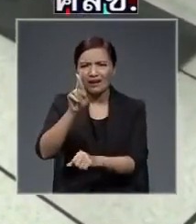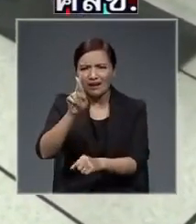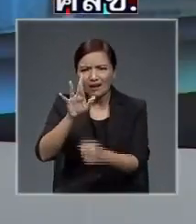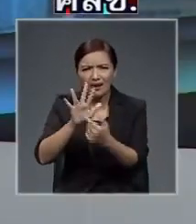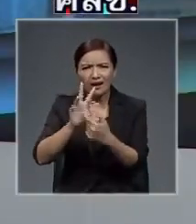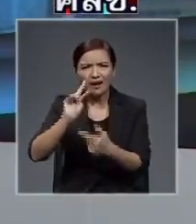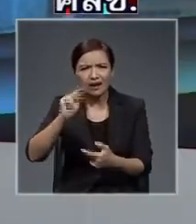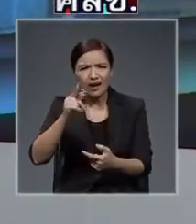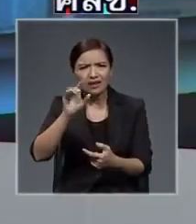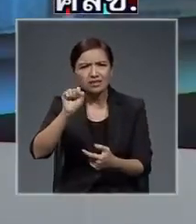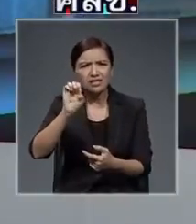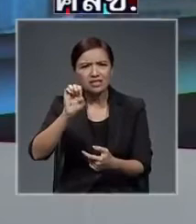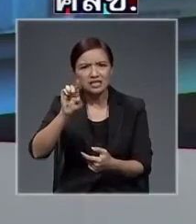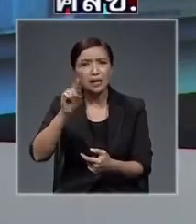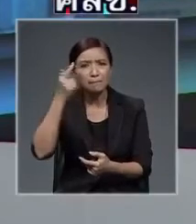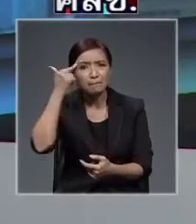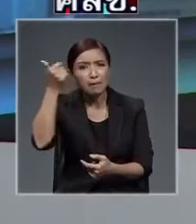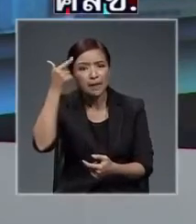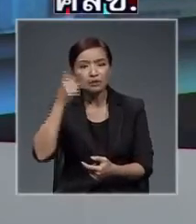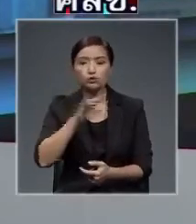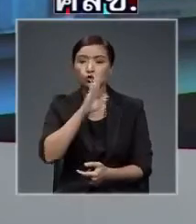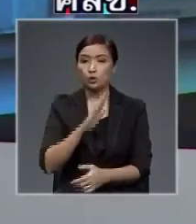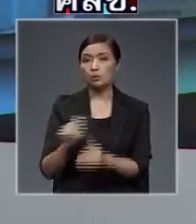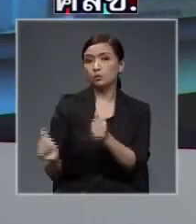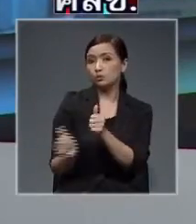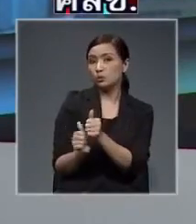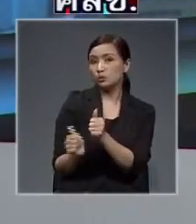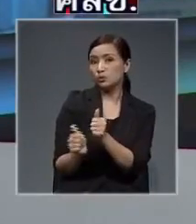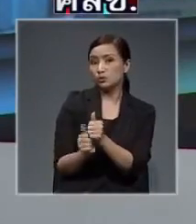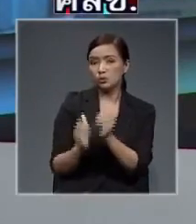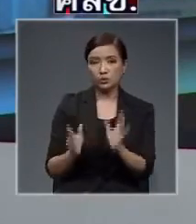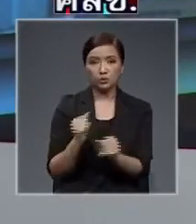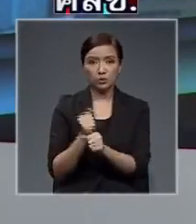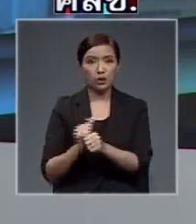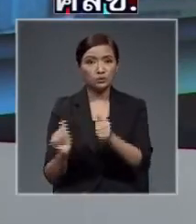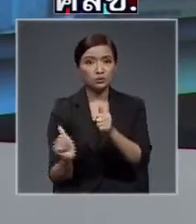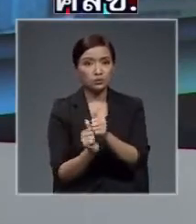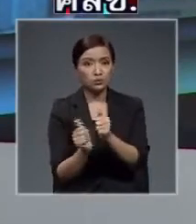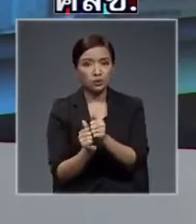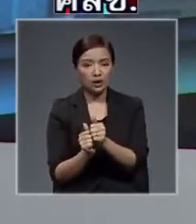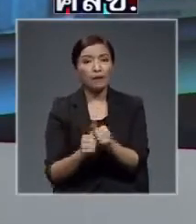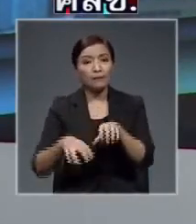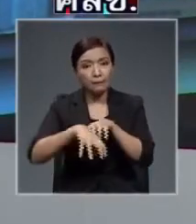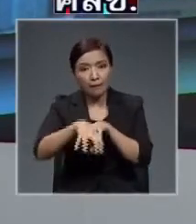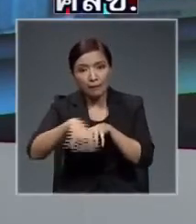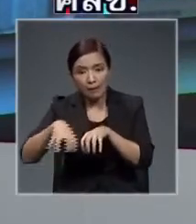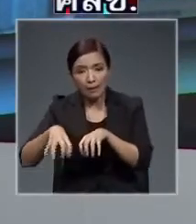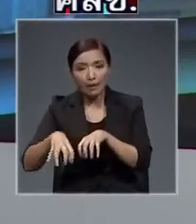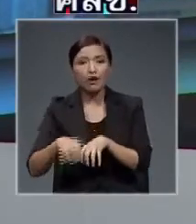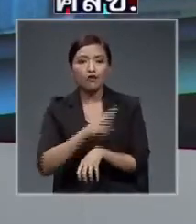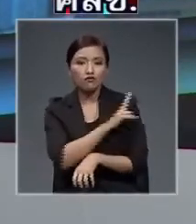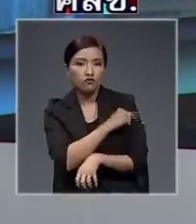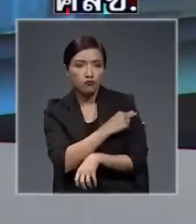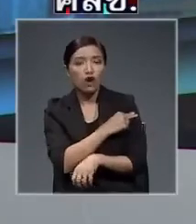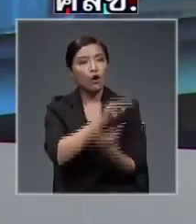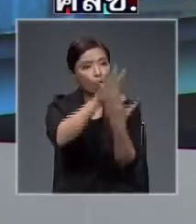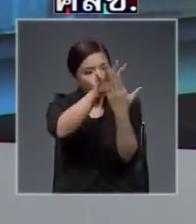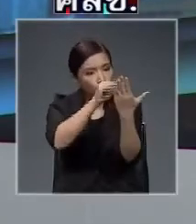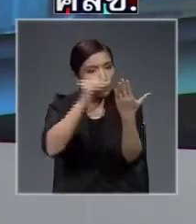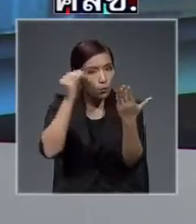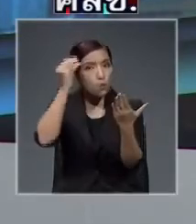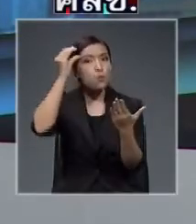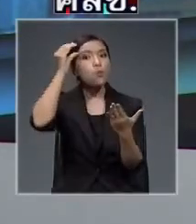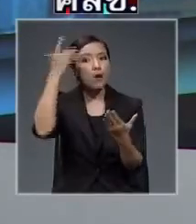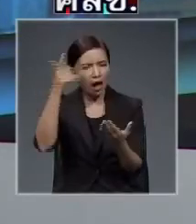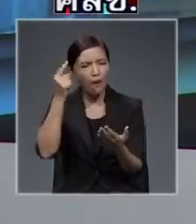ต้องนะคะหรือถ้าเป็นเจ้าหน้าที่ผู้ช่วยที่อยู่ตามคลินิกนะคะซึ่งมารับการอบรมแล้วเนี่ยก็จะ